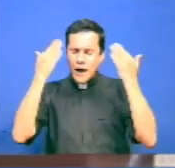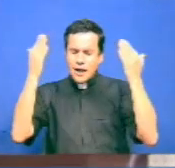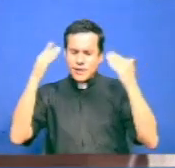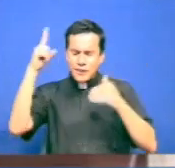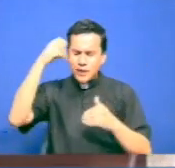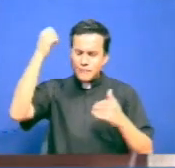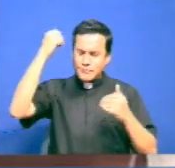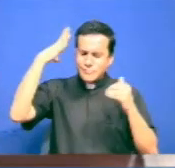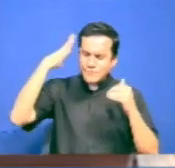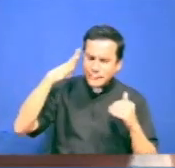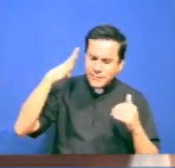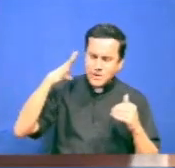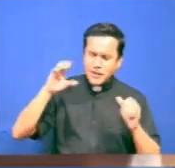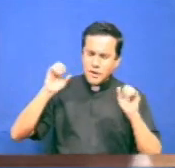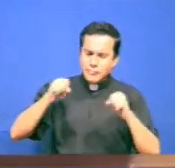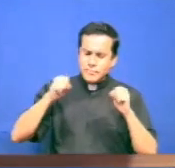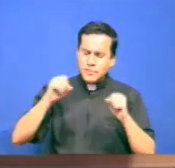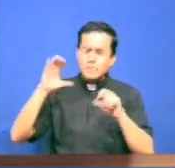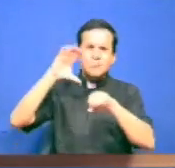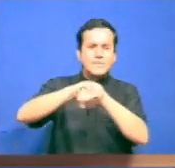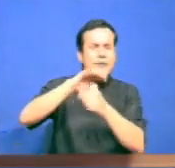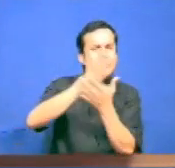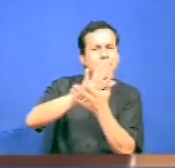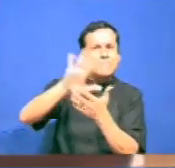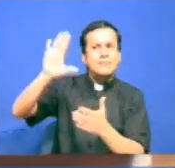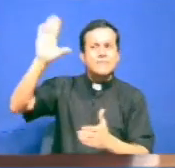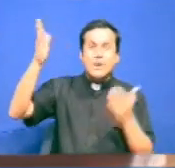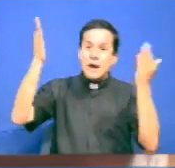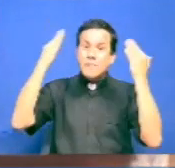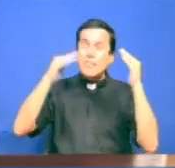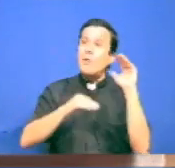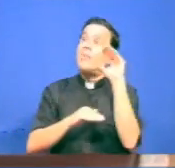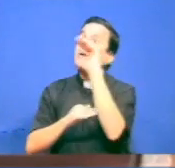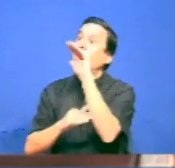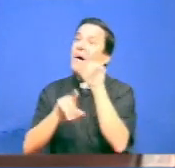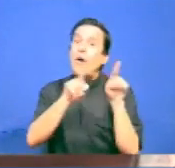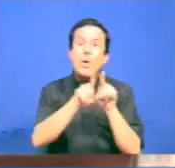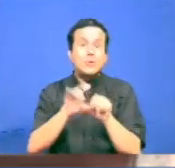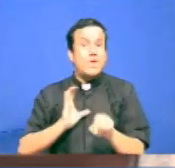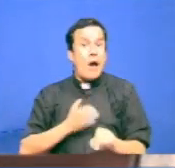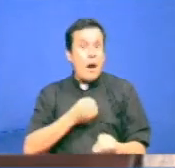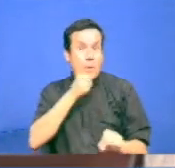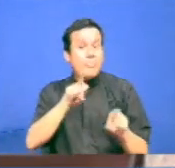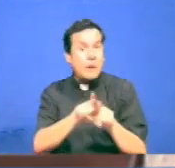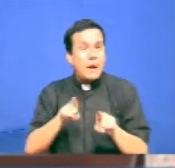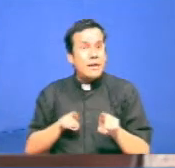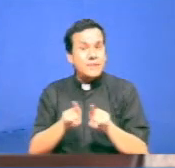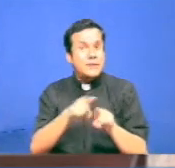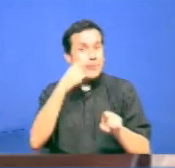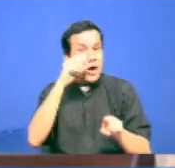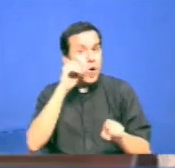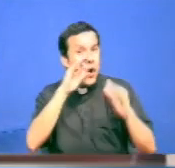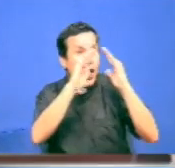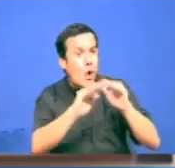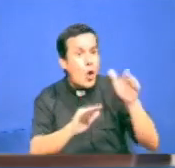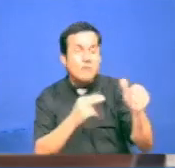mafumbo haya ya milele. Na hayo yote tuliyoyaomba kwa ajili ya wenzetu wa nyumbani,